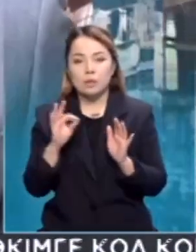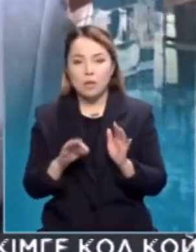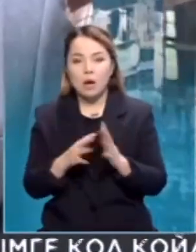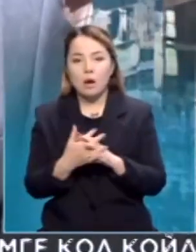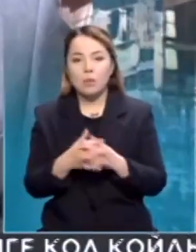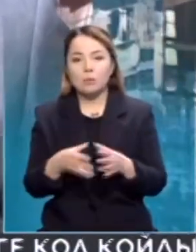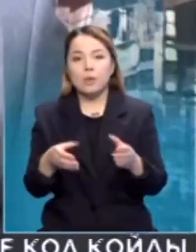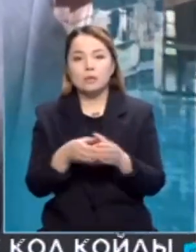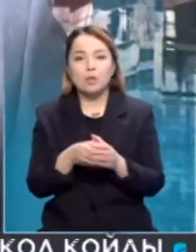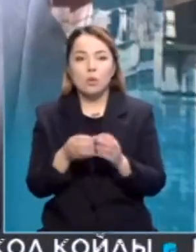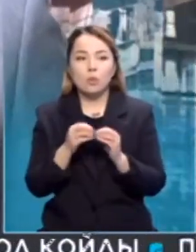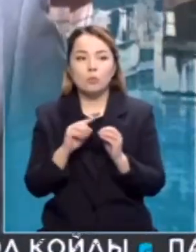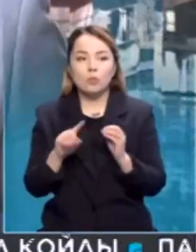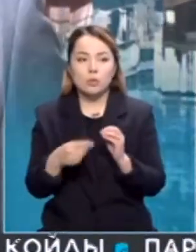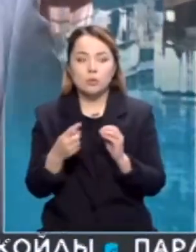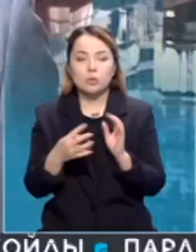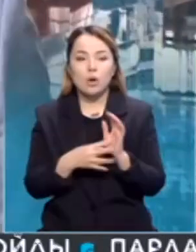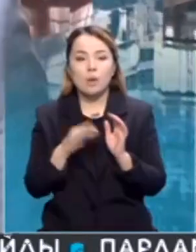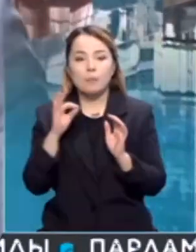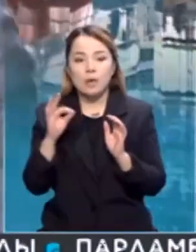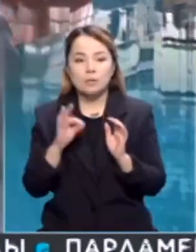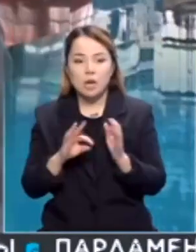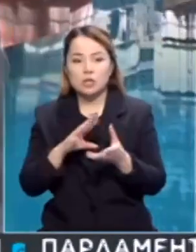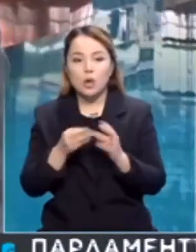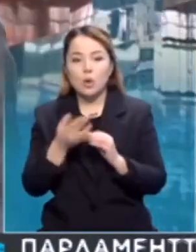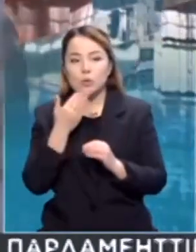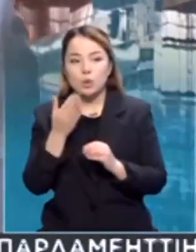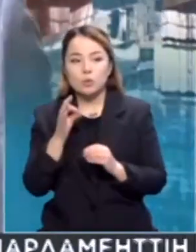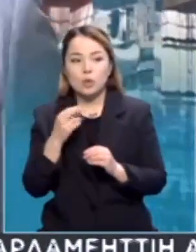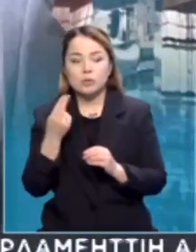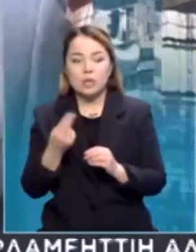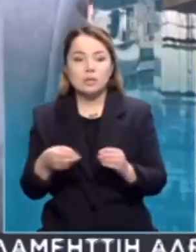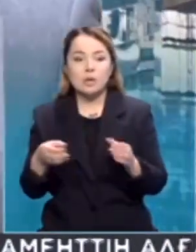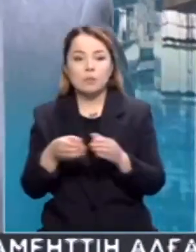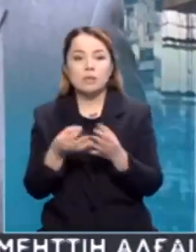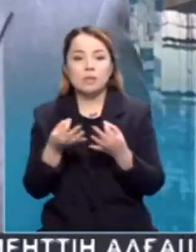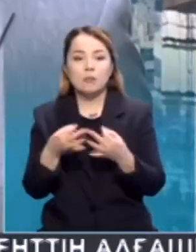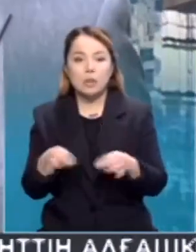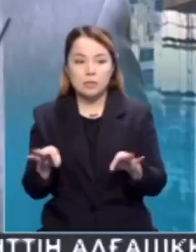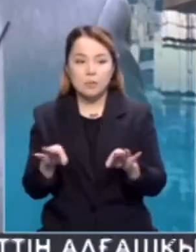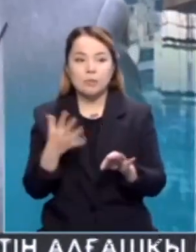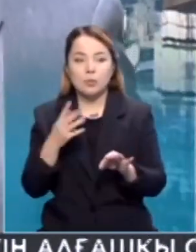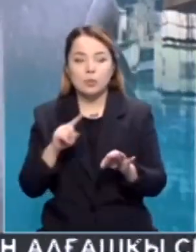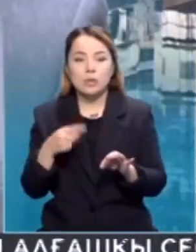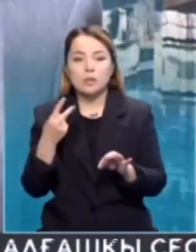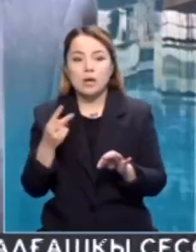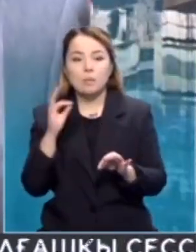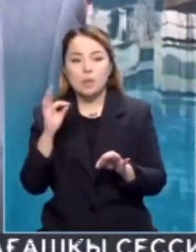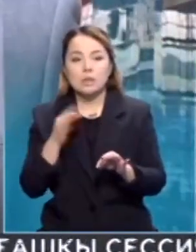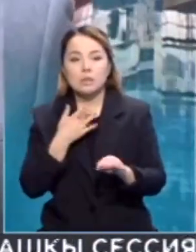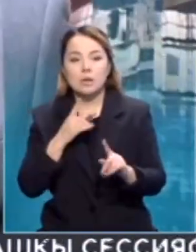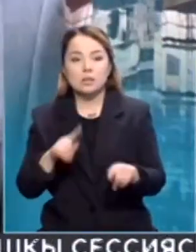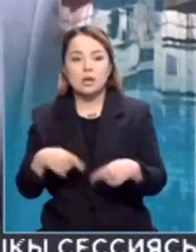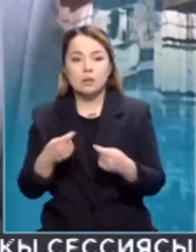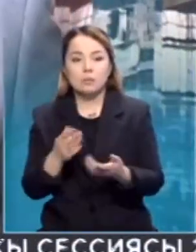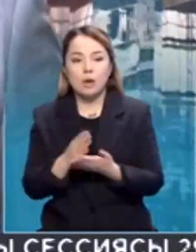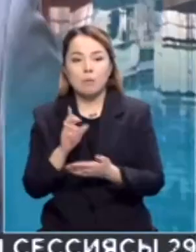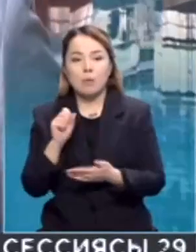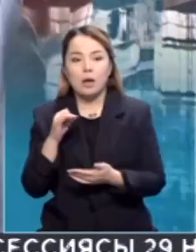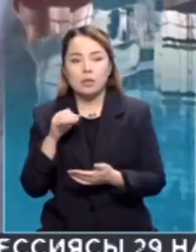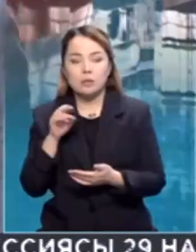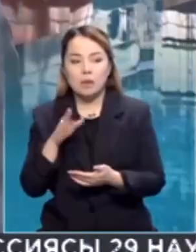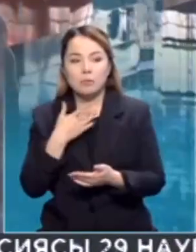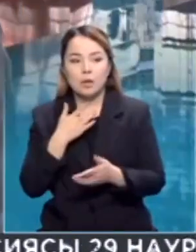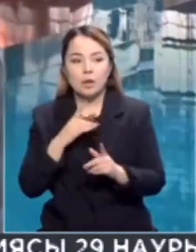Ауыл партиясына 10,9%, Жалпыұлттық социал-демократиялық партиясына 5,2% дауыс берген. Ал Байтақ